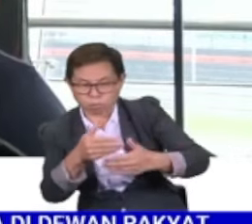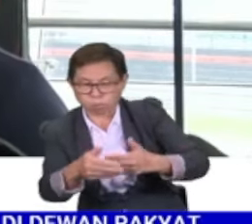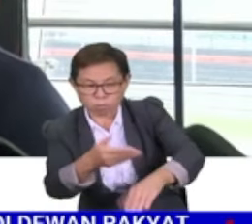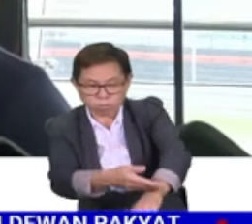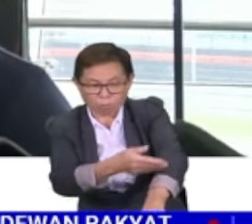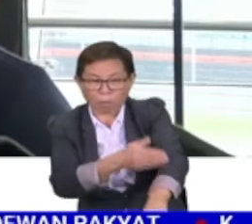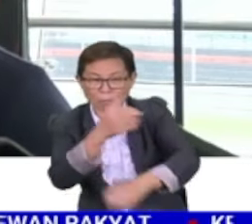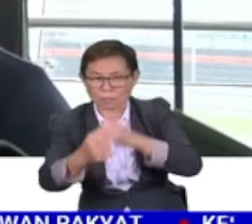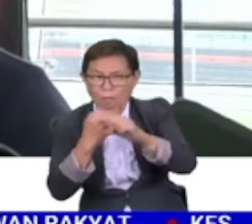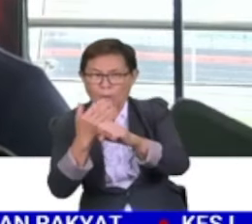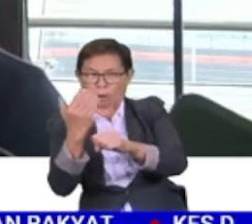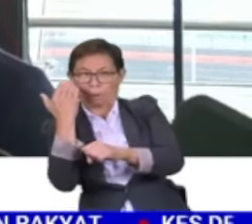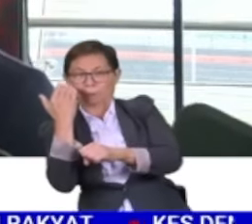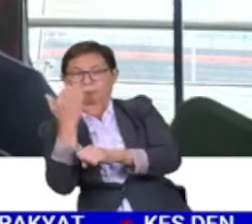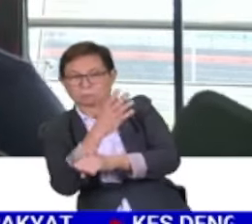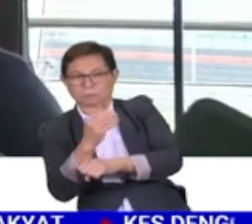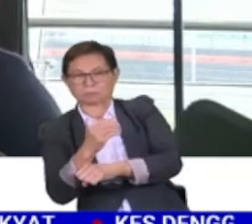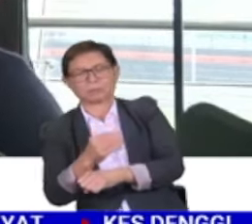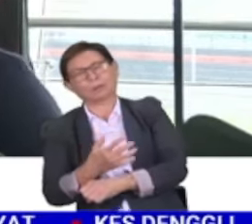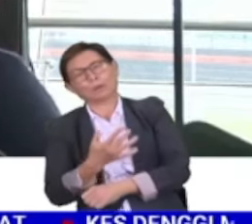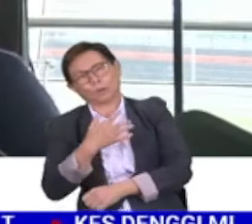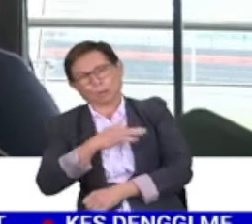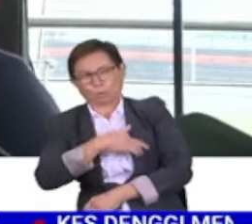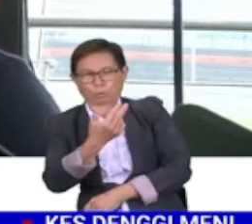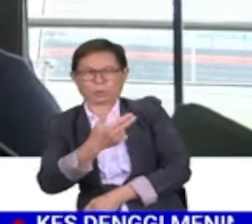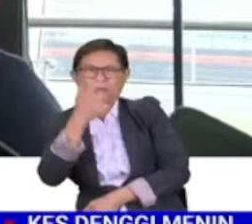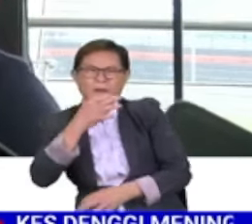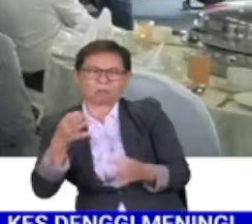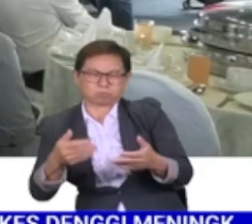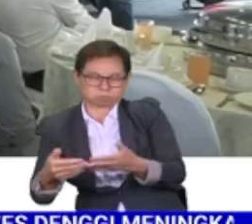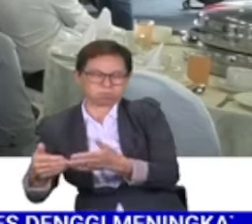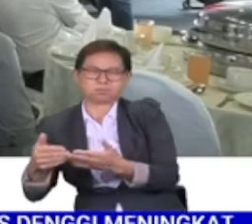lepas dan amat sayanglah kalau tak sambung.